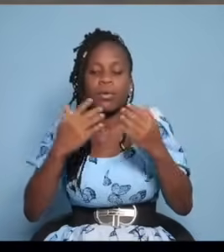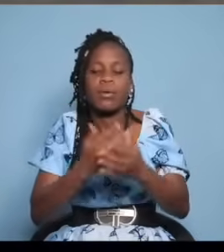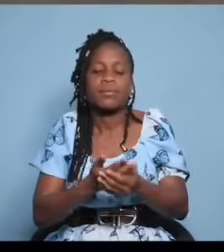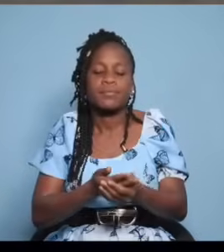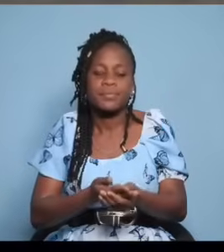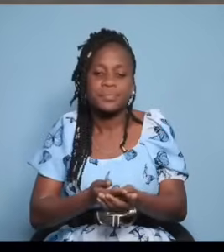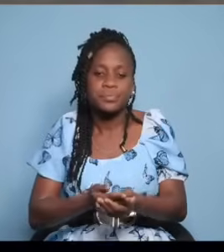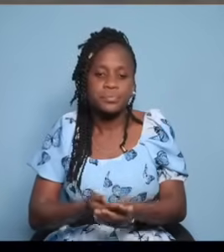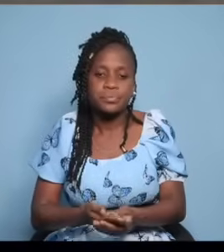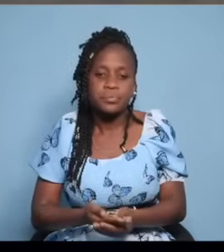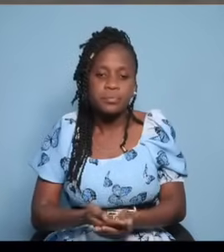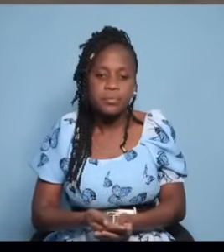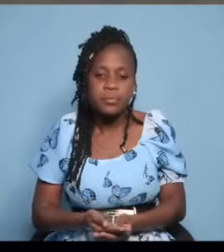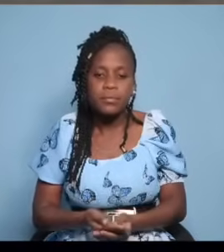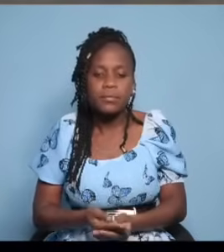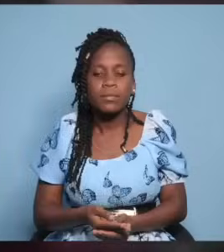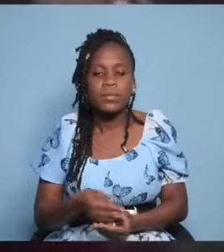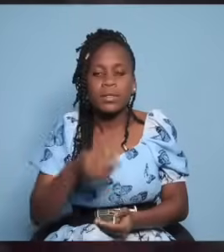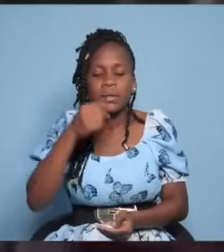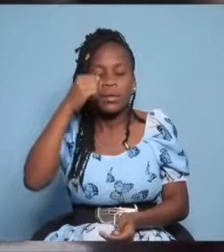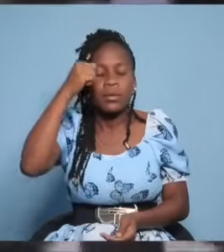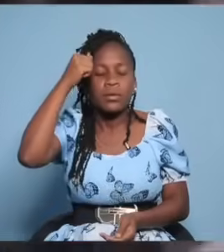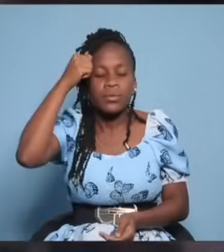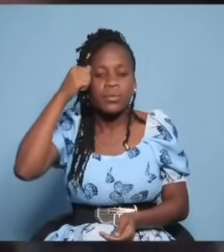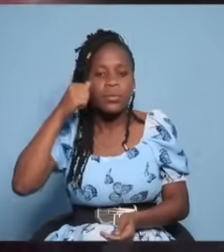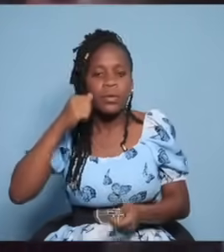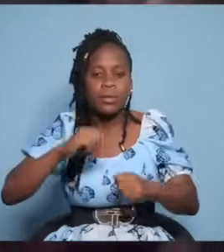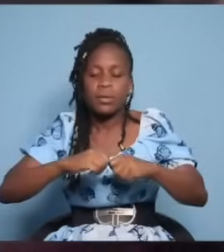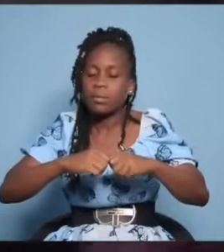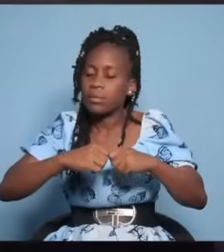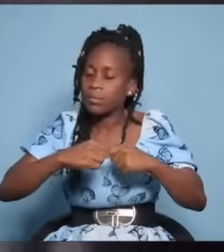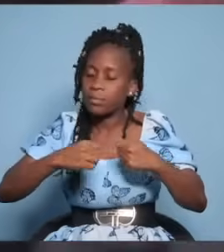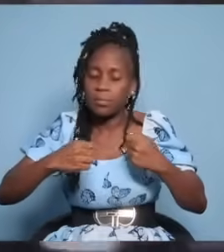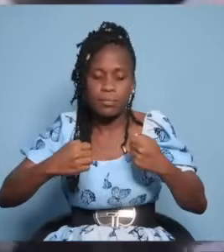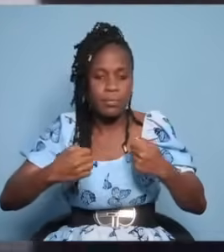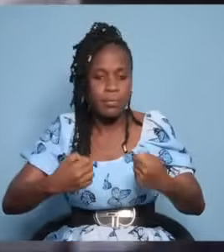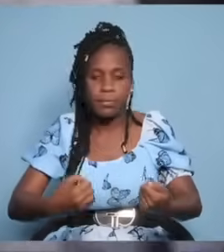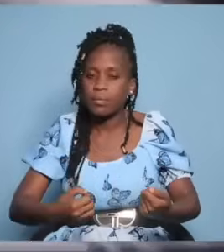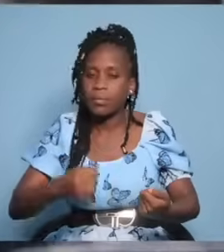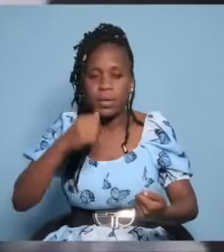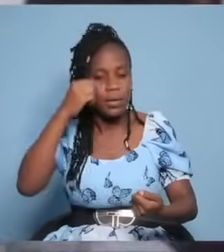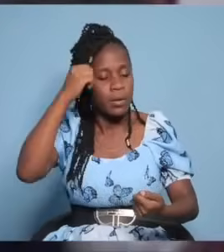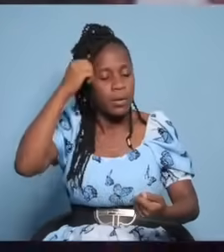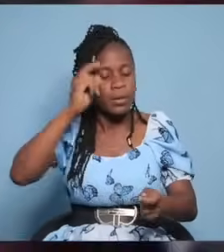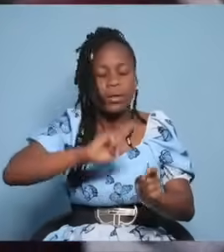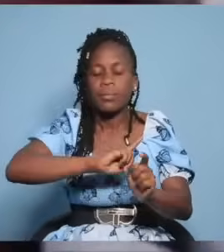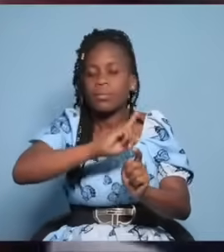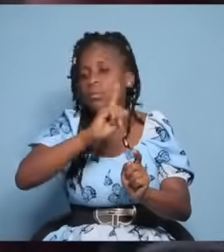mbaya. Sudani iliharibika. Sudani iligeuka kuwa sehemu ya